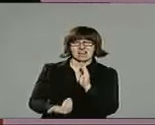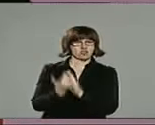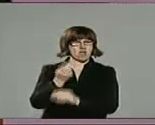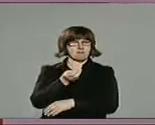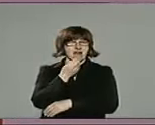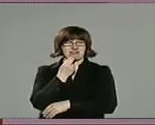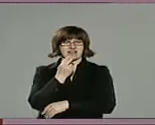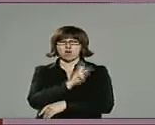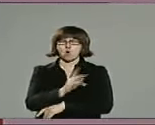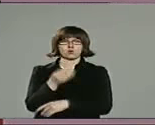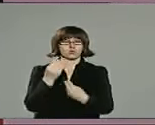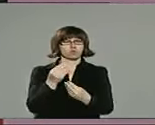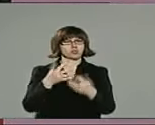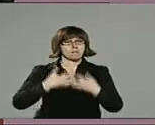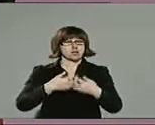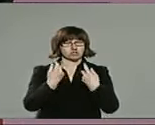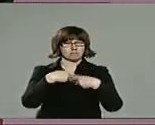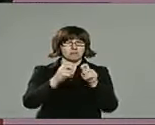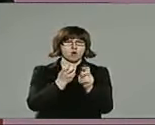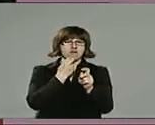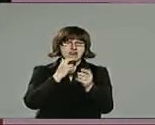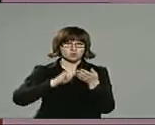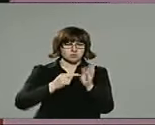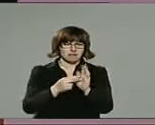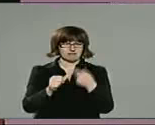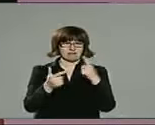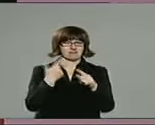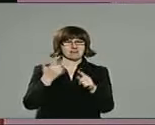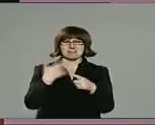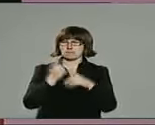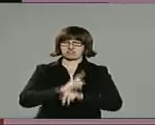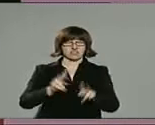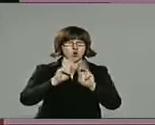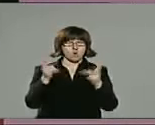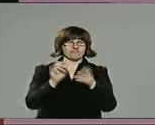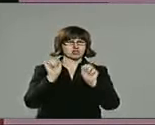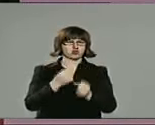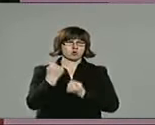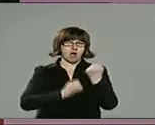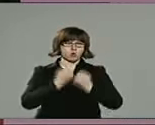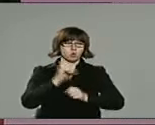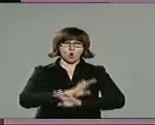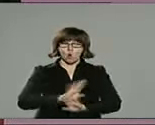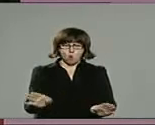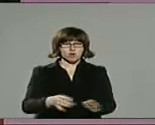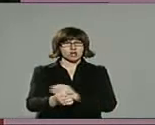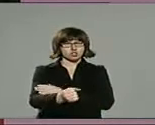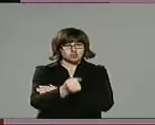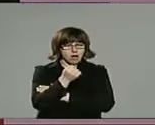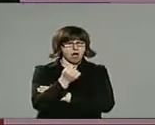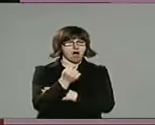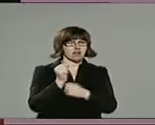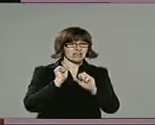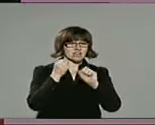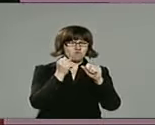den klassischen Maschinenbau und die klassische Elektrotechnik. Und es gibt übrigens auch kein umweltschonendes Auto ohne eine starke